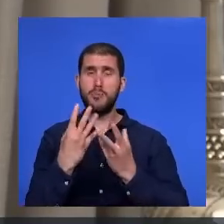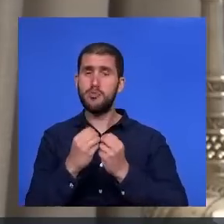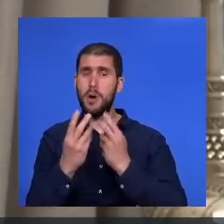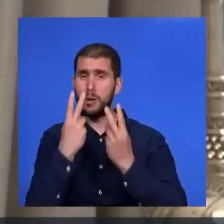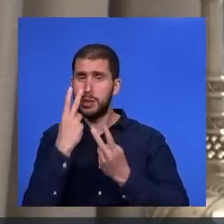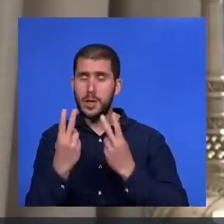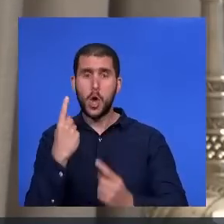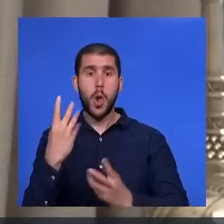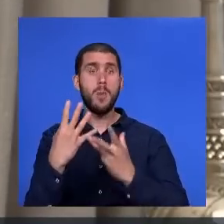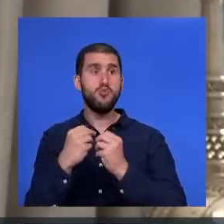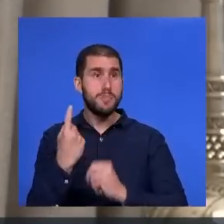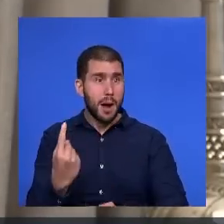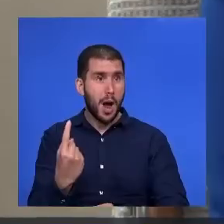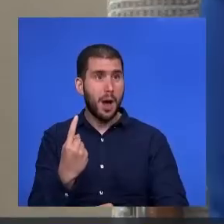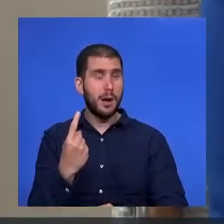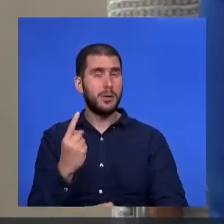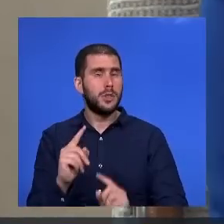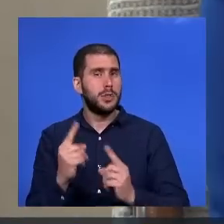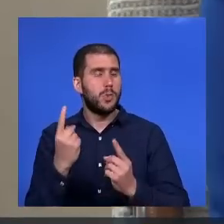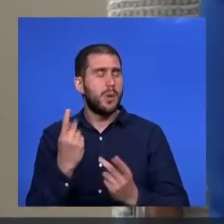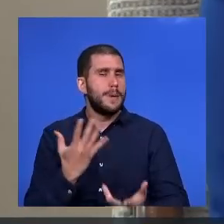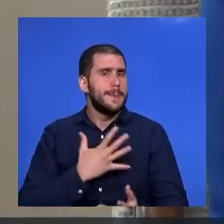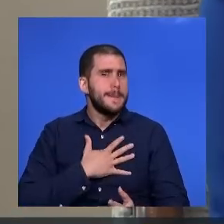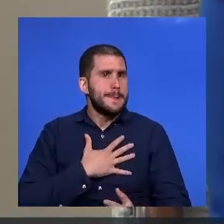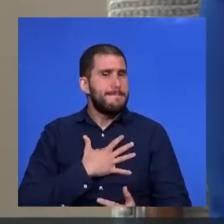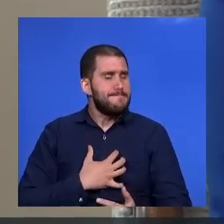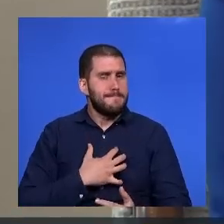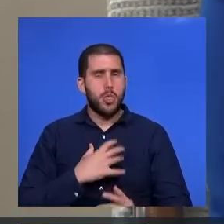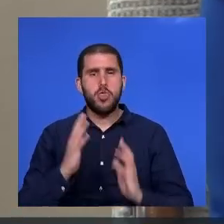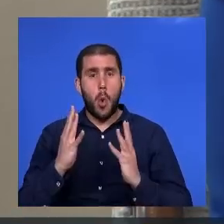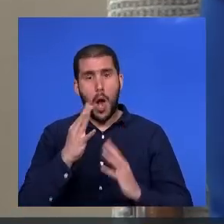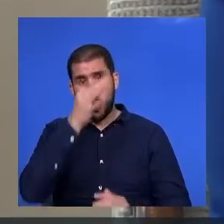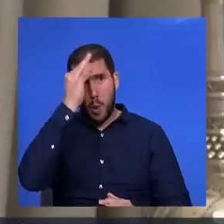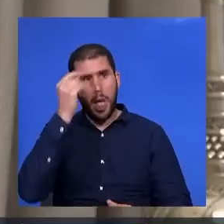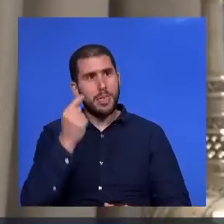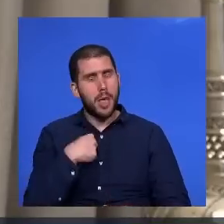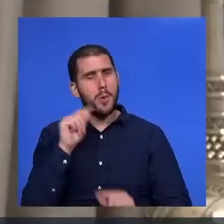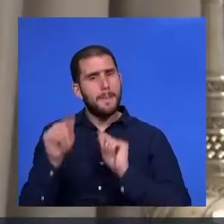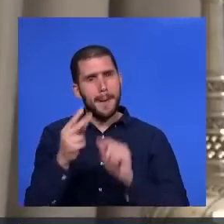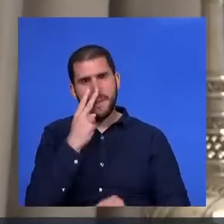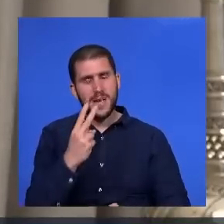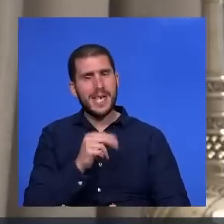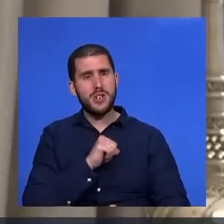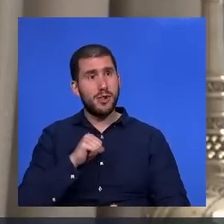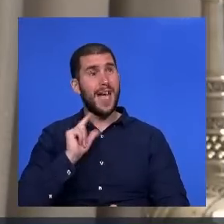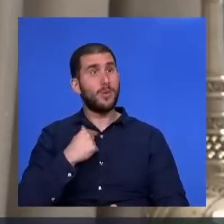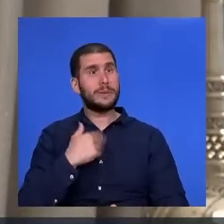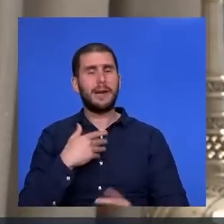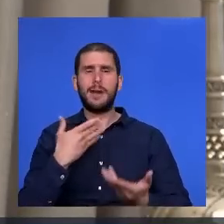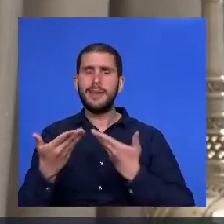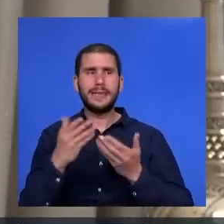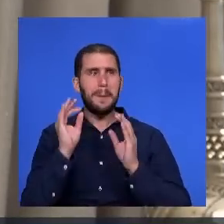כל משפחה, שנפל עליה הגורל הנורא הזה, אנחנו פוקדים באופן אישי. אבל עכשיו אני רוצה להתייחס